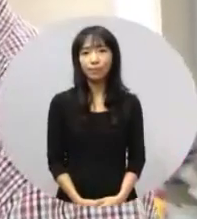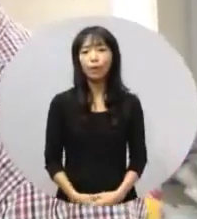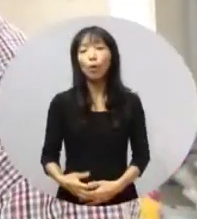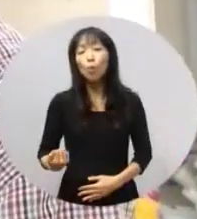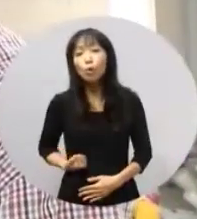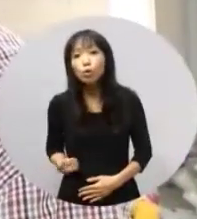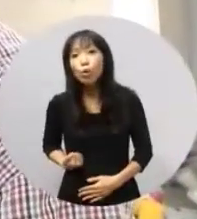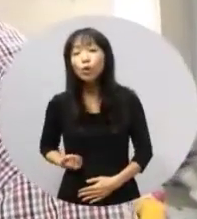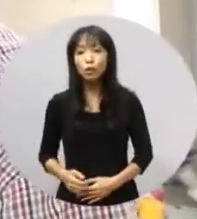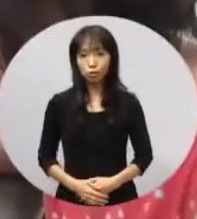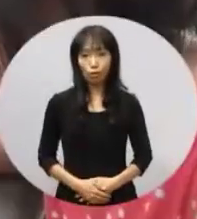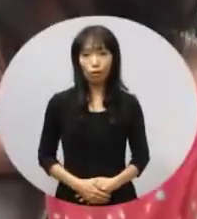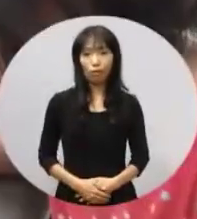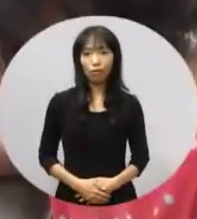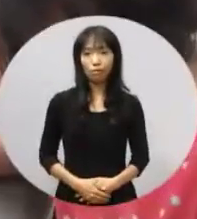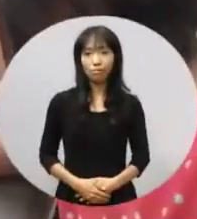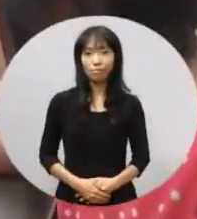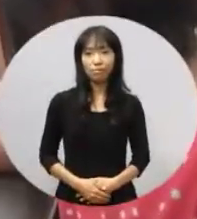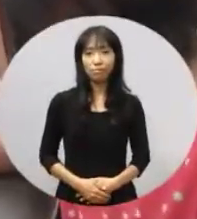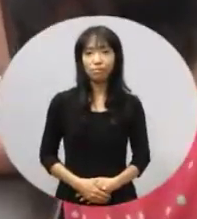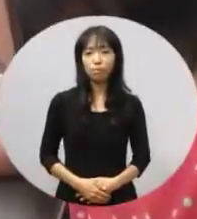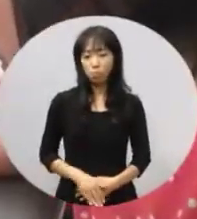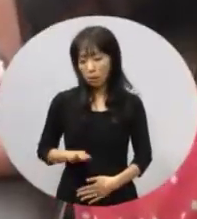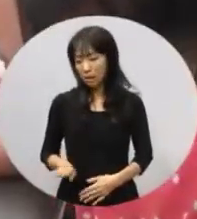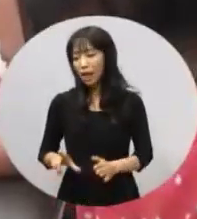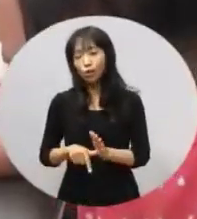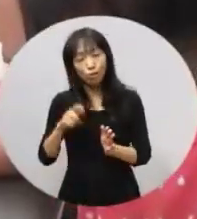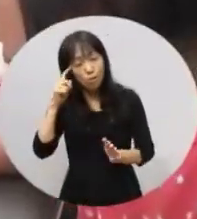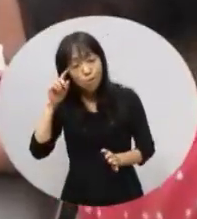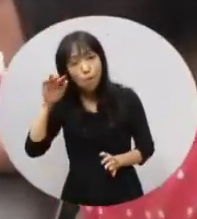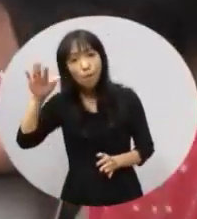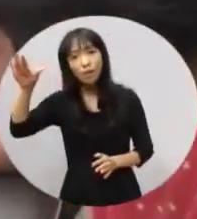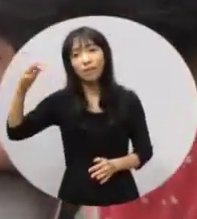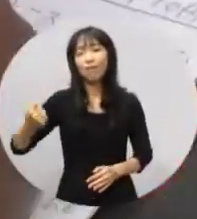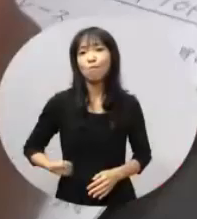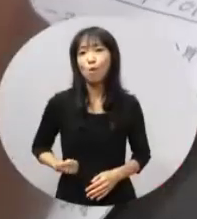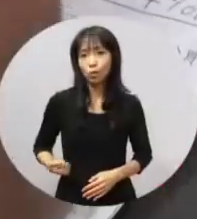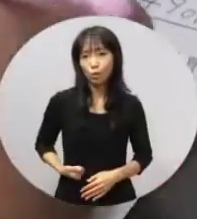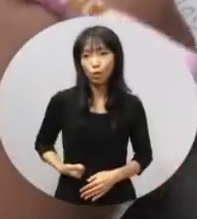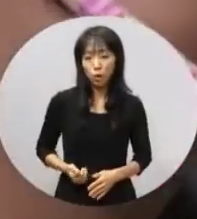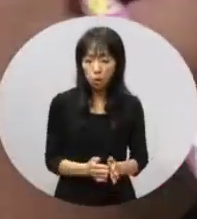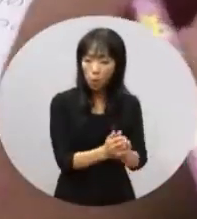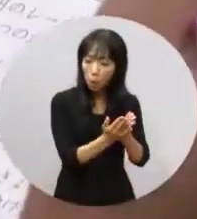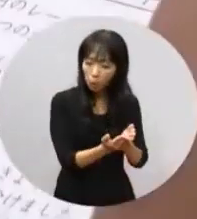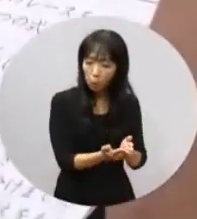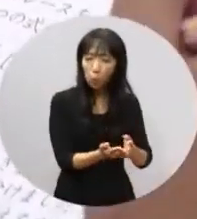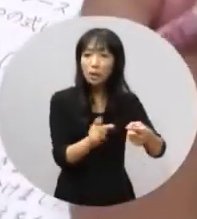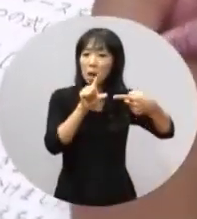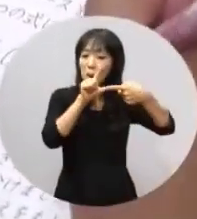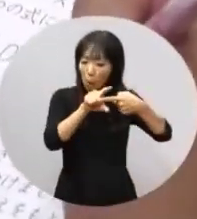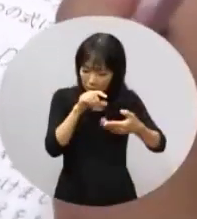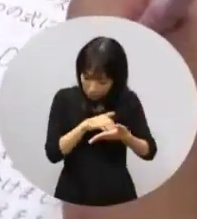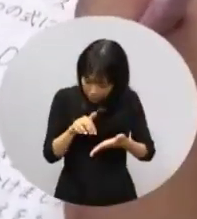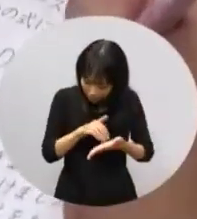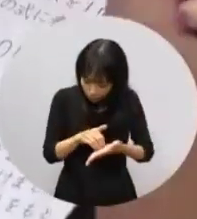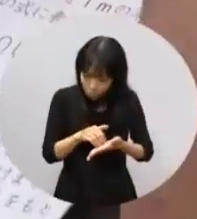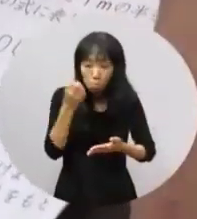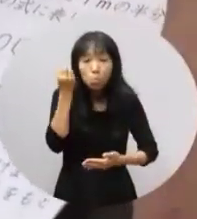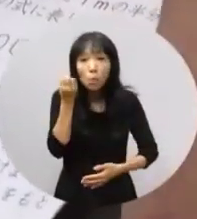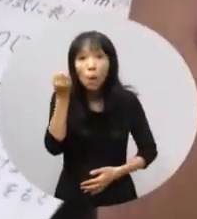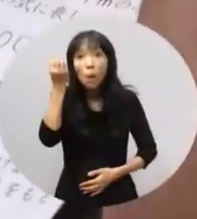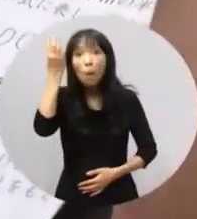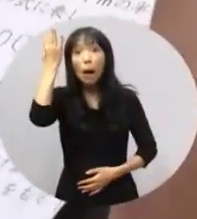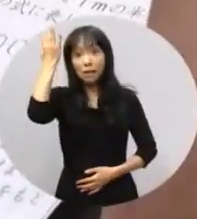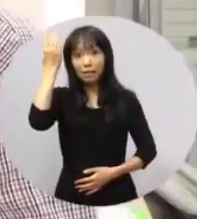面白いせうんこういう時思い出してねいつも白いノートの会で終わりかのやり方を覚えてなかっ